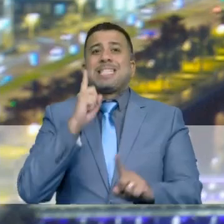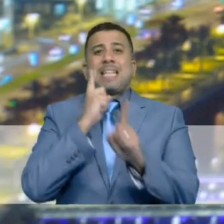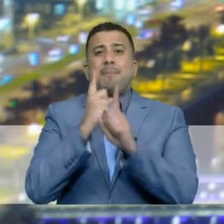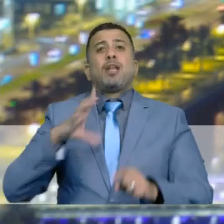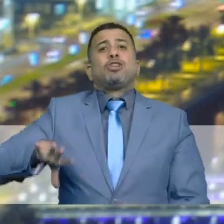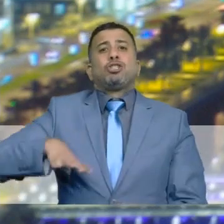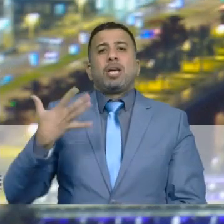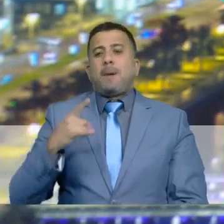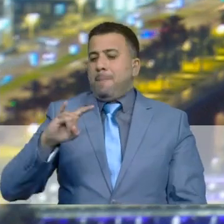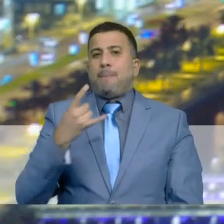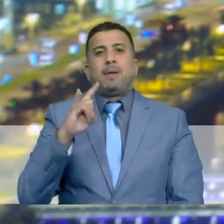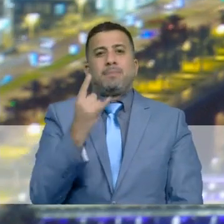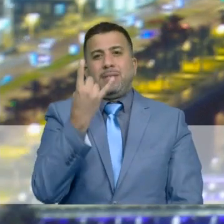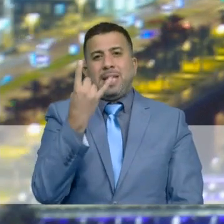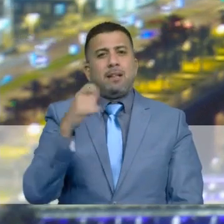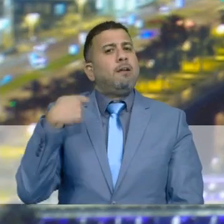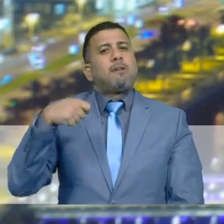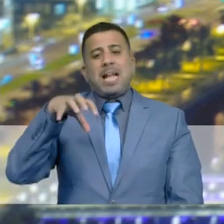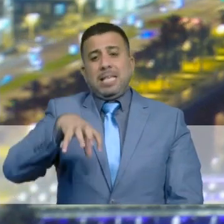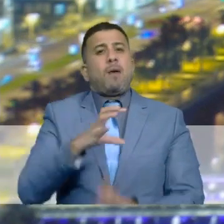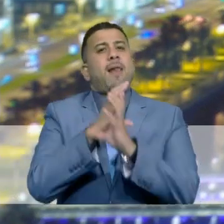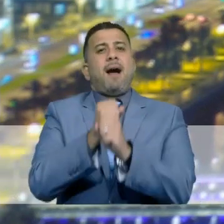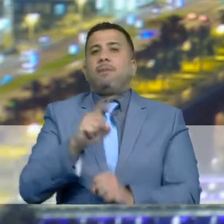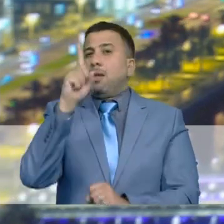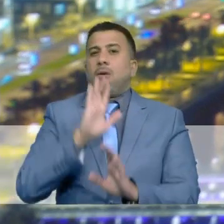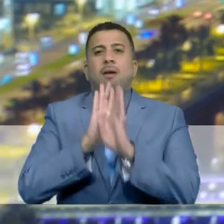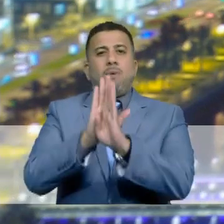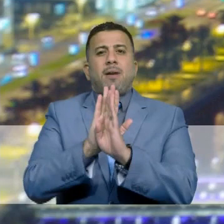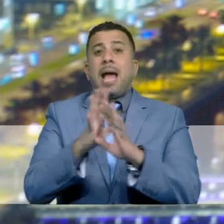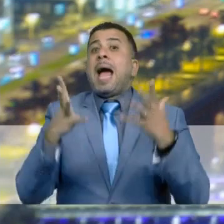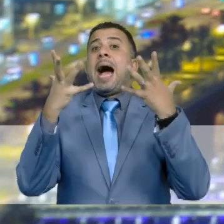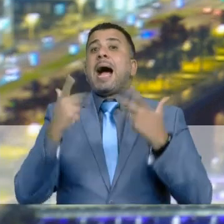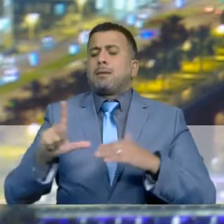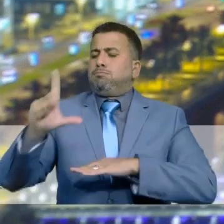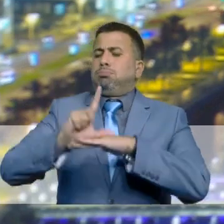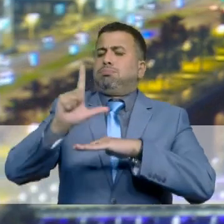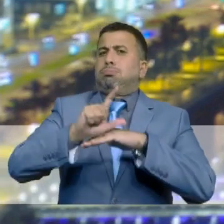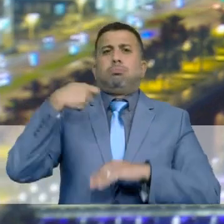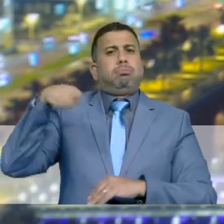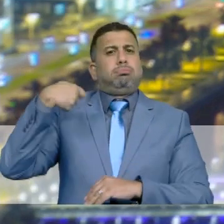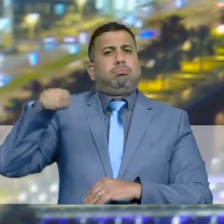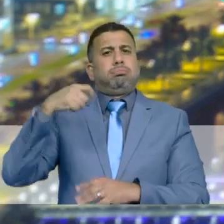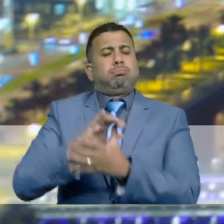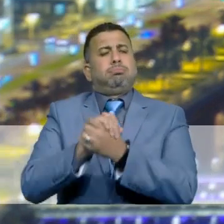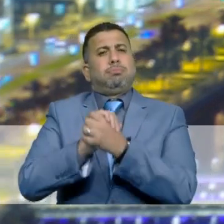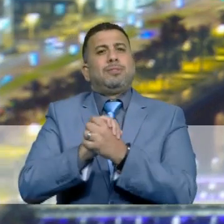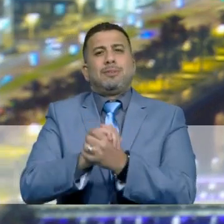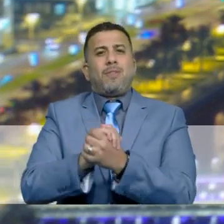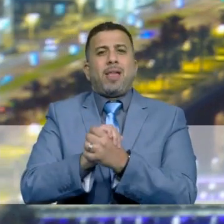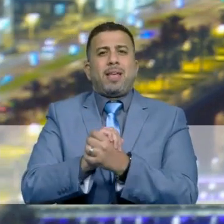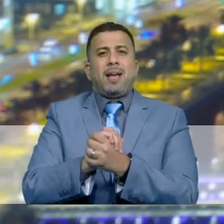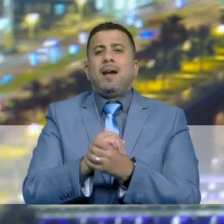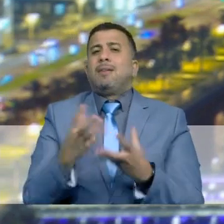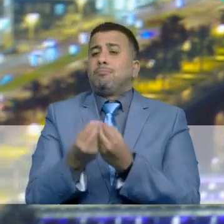كم استقبل صاحب السمو الشيخ محمد بن زايد ال نهيان رئيس دوله هي حافظه الله ورعاه عددا من قاده